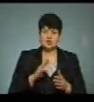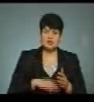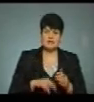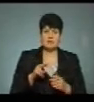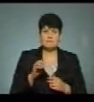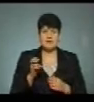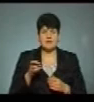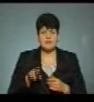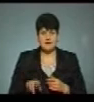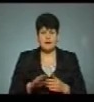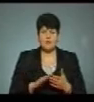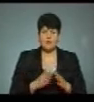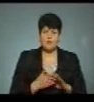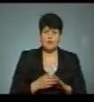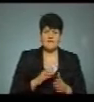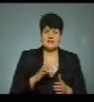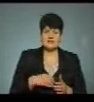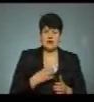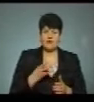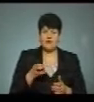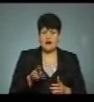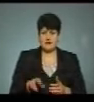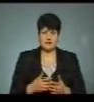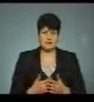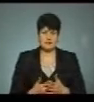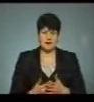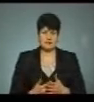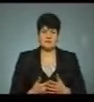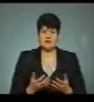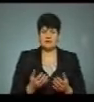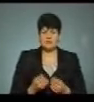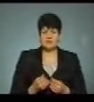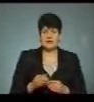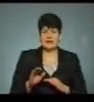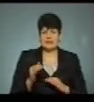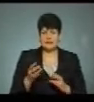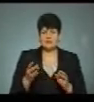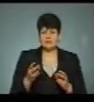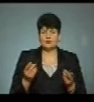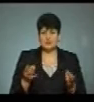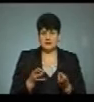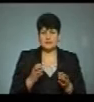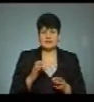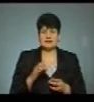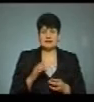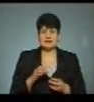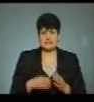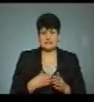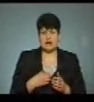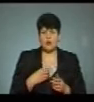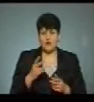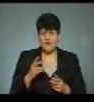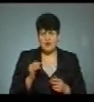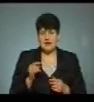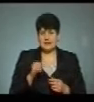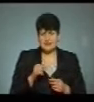пені, умови страхування. Наприклад, при отриманні кредиту необхідно застрахувати буде те